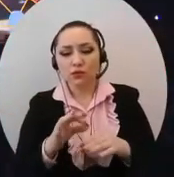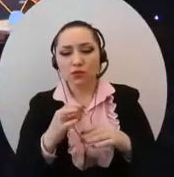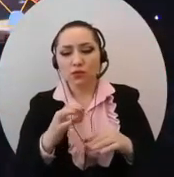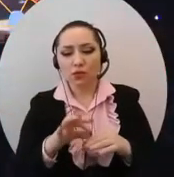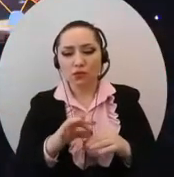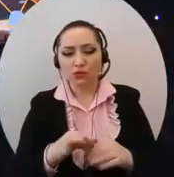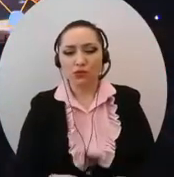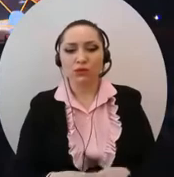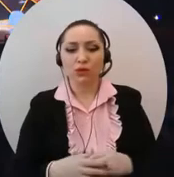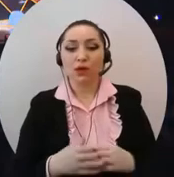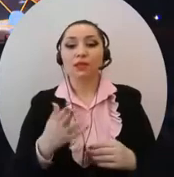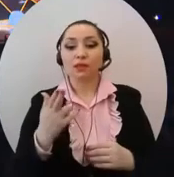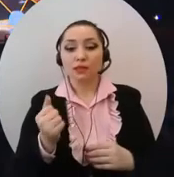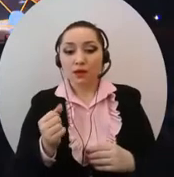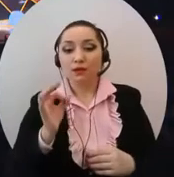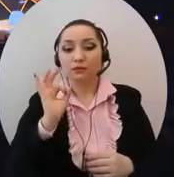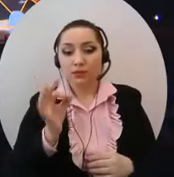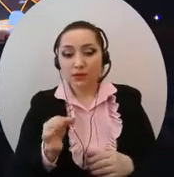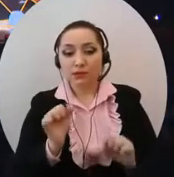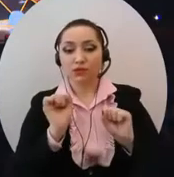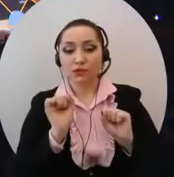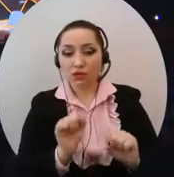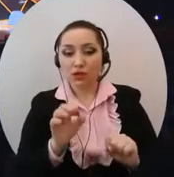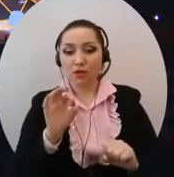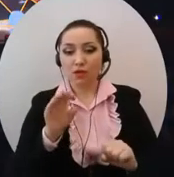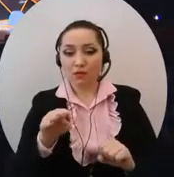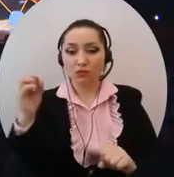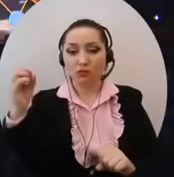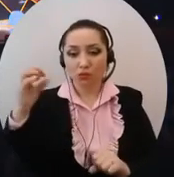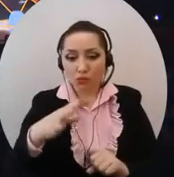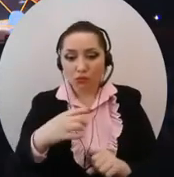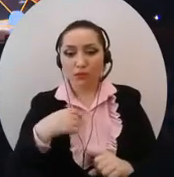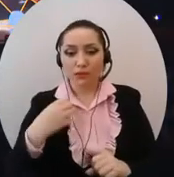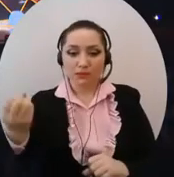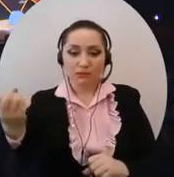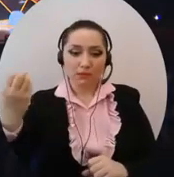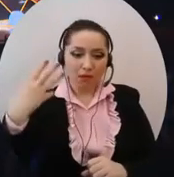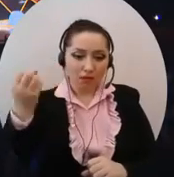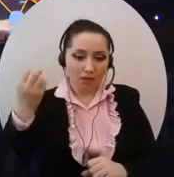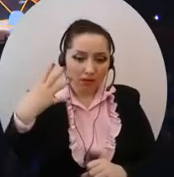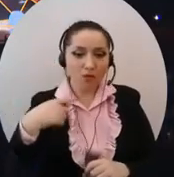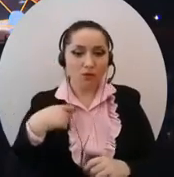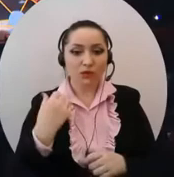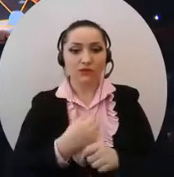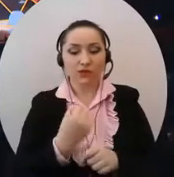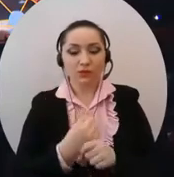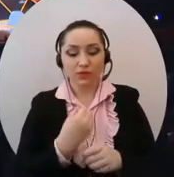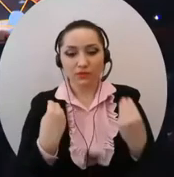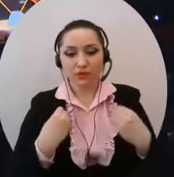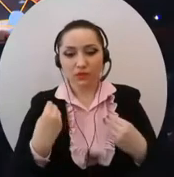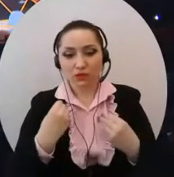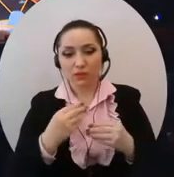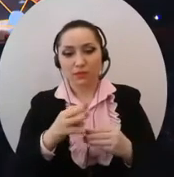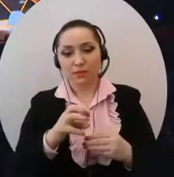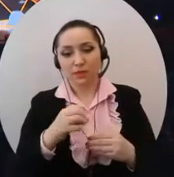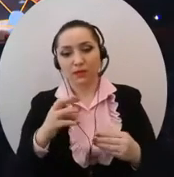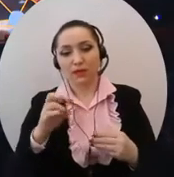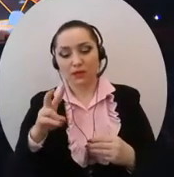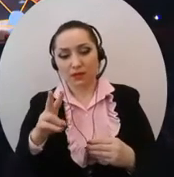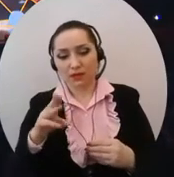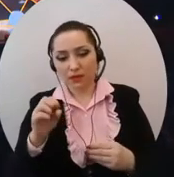Да, правильно. Защита от солнца, например. То есть мы загораем, у нас вырабатывается вещество мелатонин, который